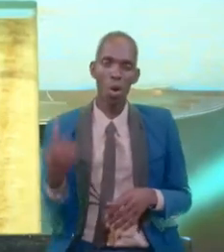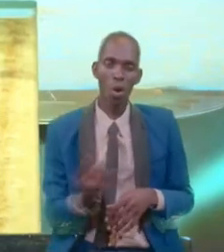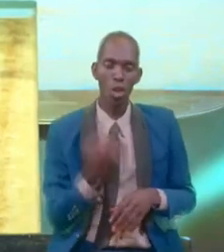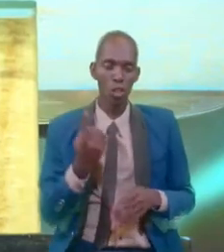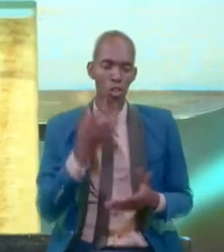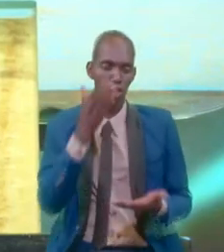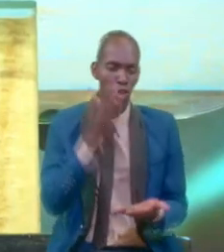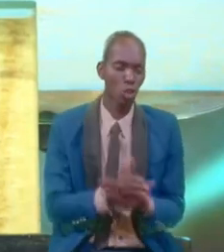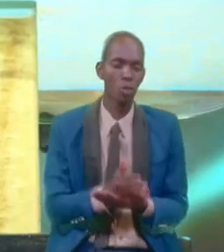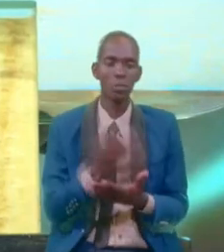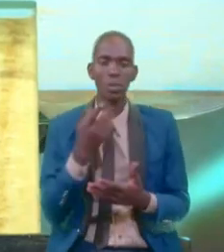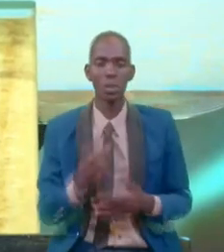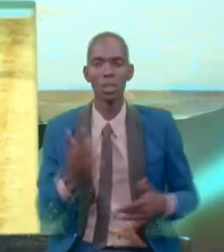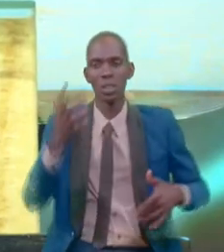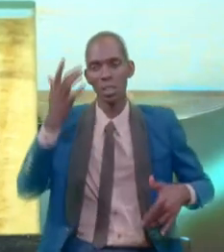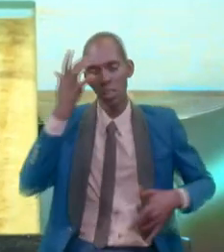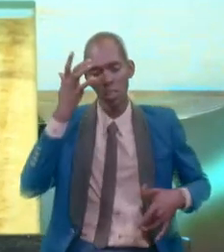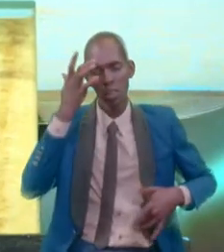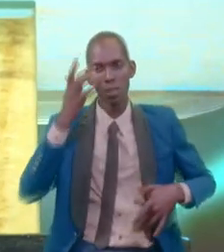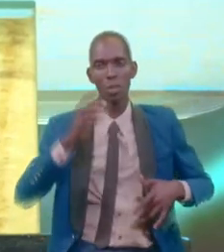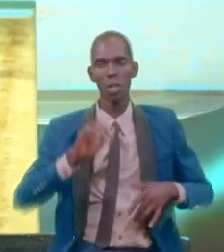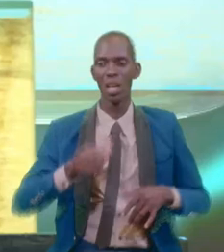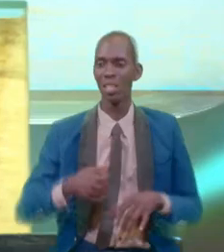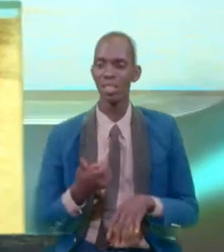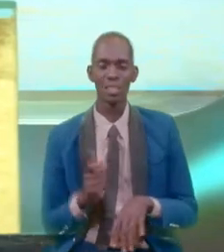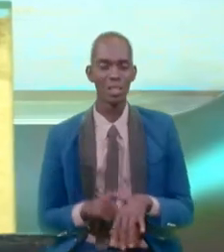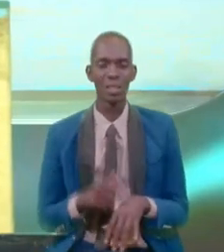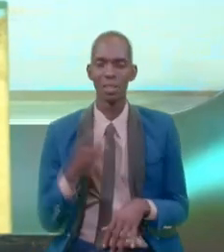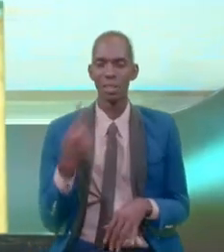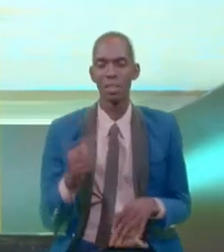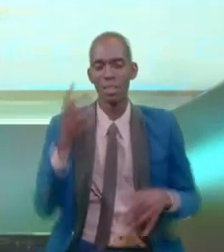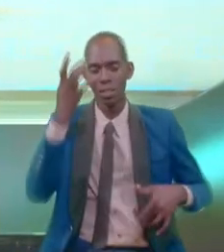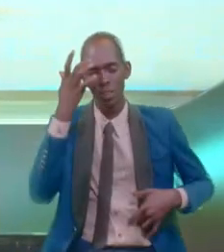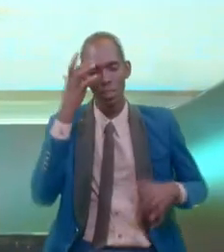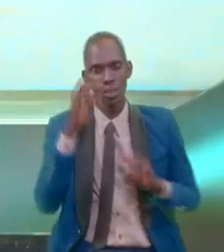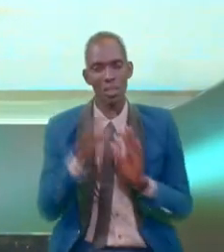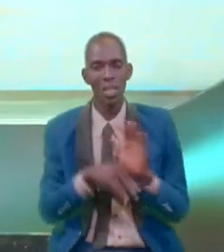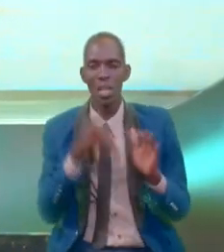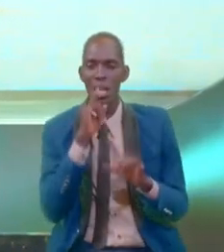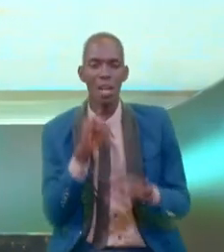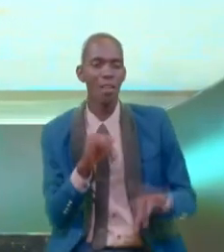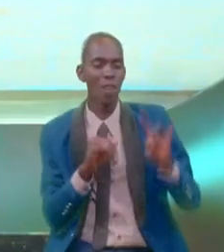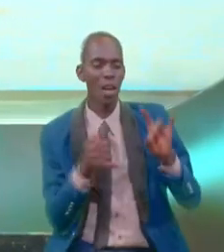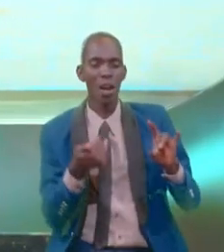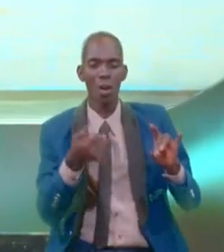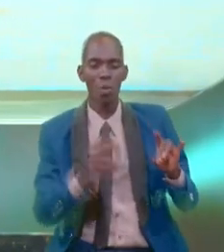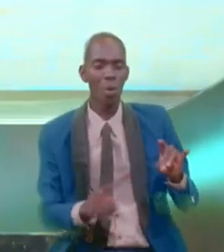doivent toujours arrêter la plaie où que cette maladie se trouve.